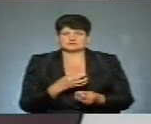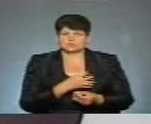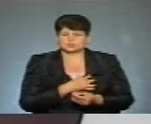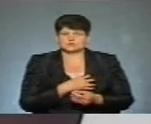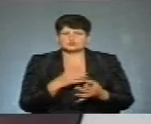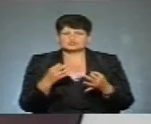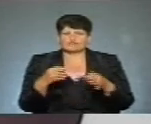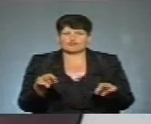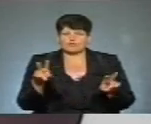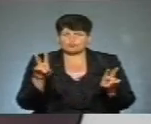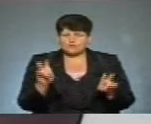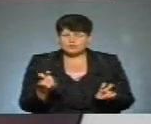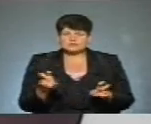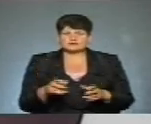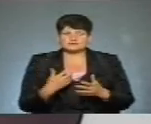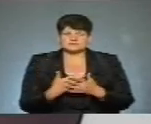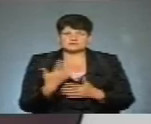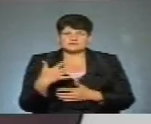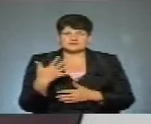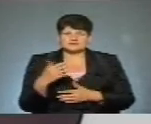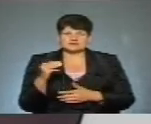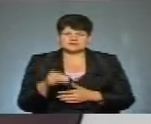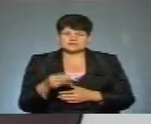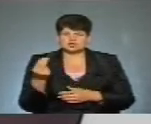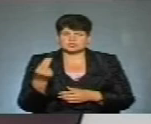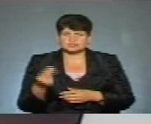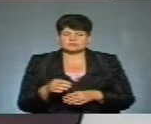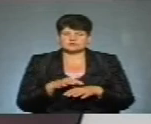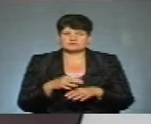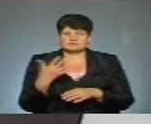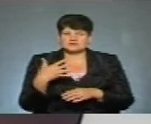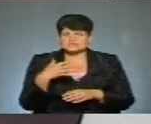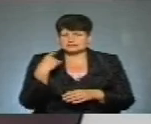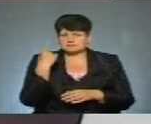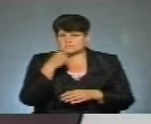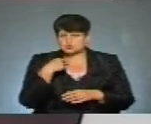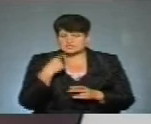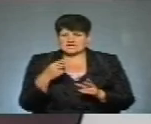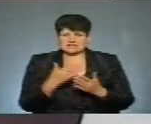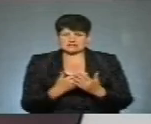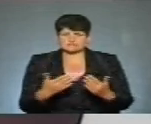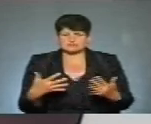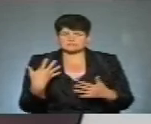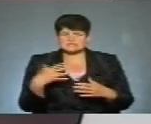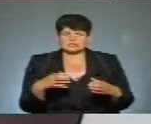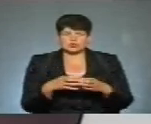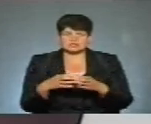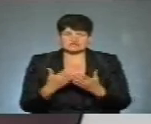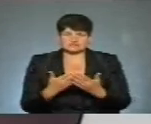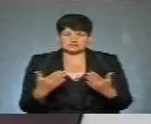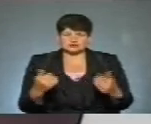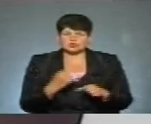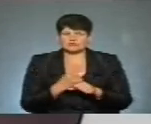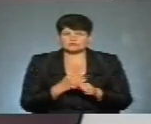У доробку митця близько 5 тисяч картин, провів понад 150 персональних виставок і близько 50 колективних. Його роботи